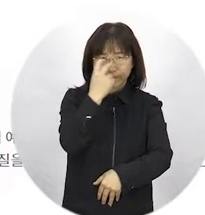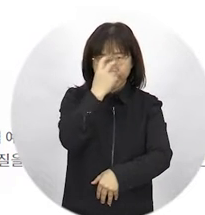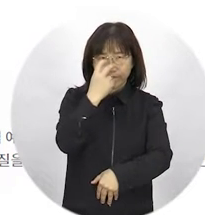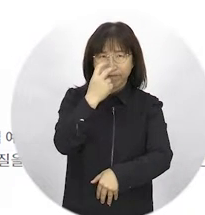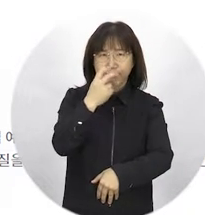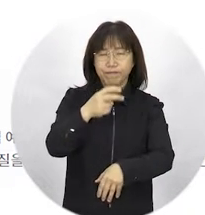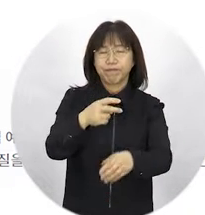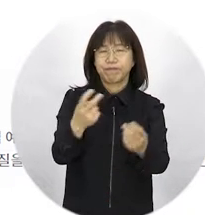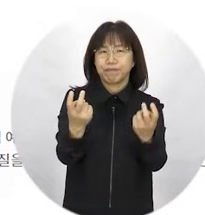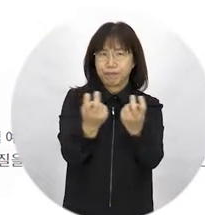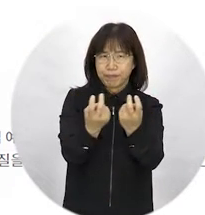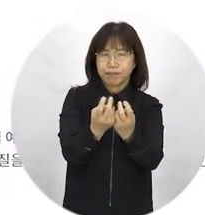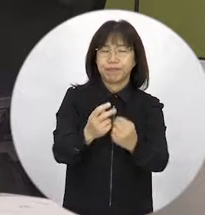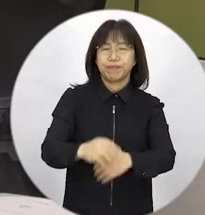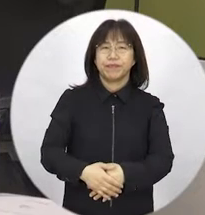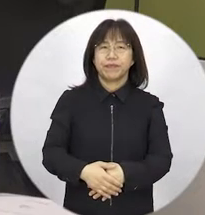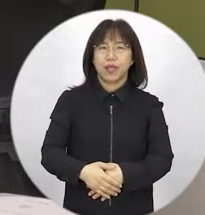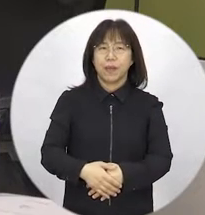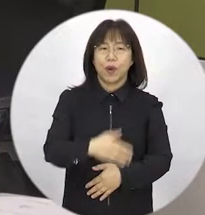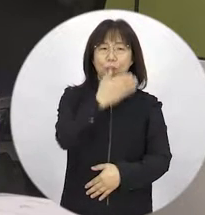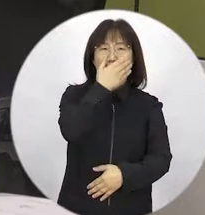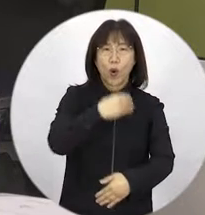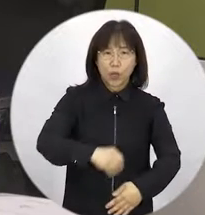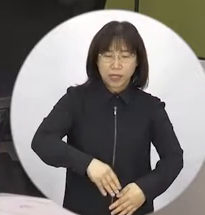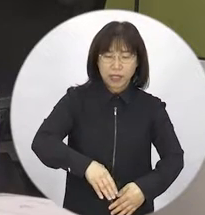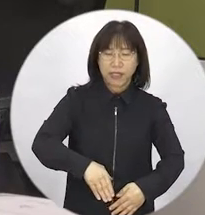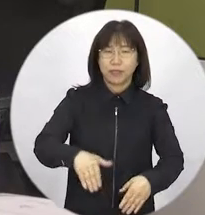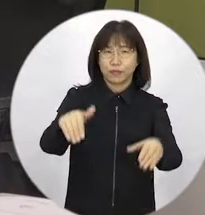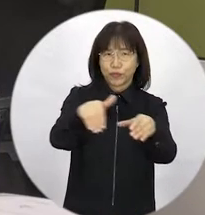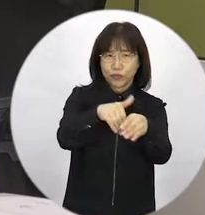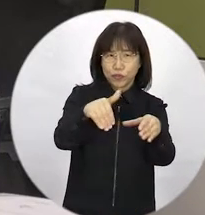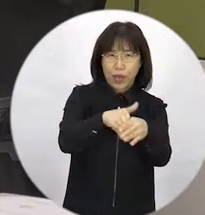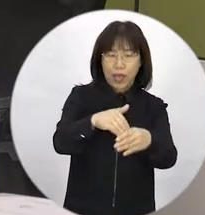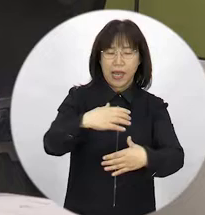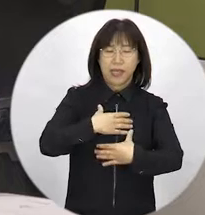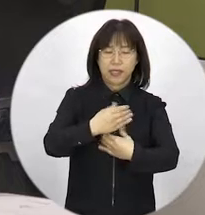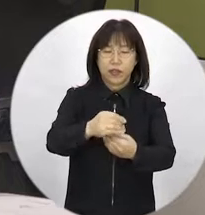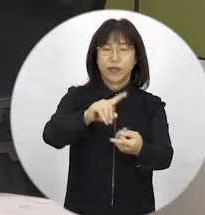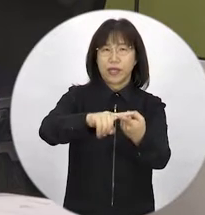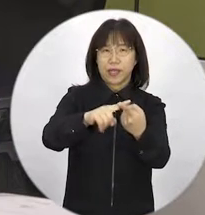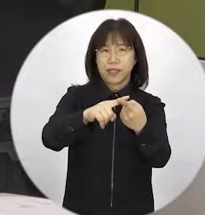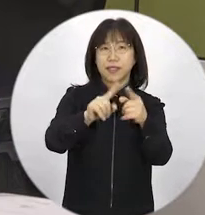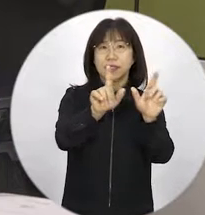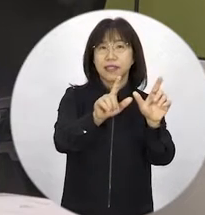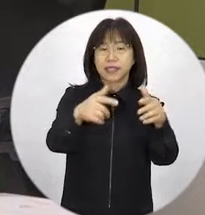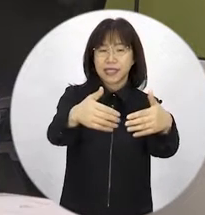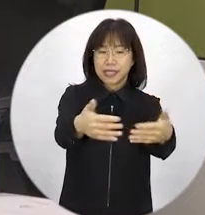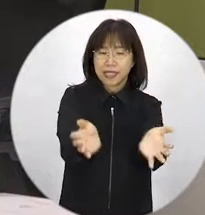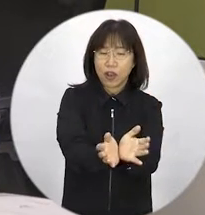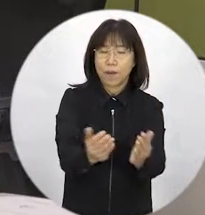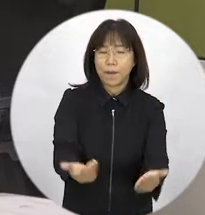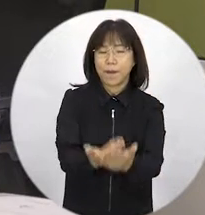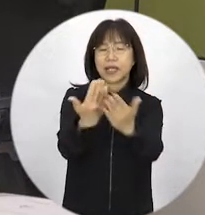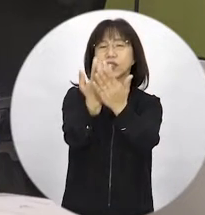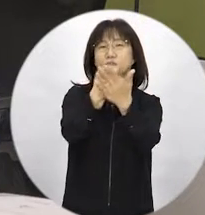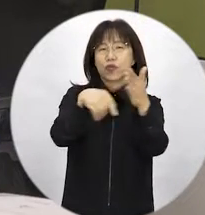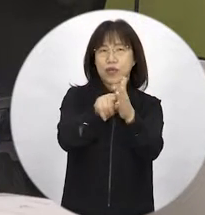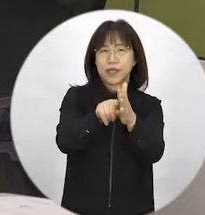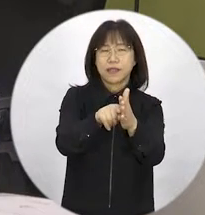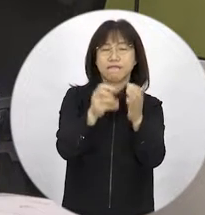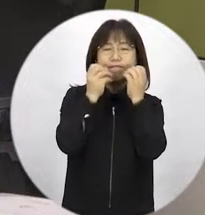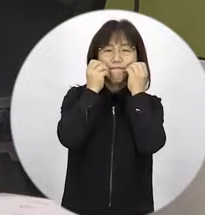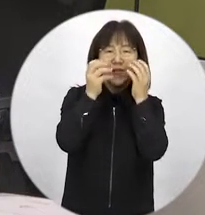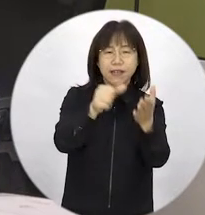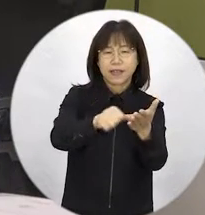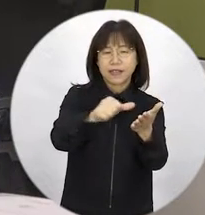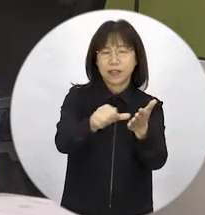제도입니다. 이번 공모는 복지, 문화, 안전 등의 분야에 지역 발전을 위한 신규 시설 투자, 지역